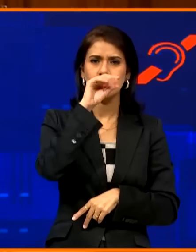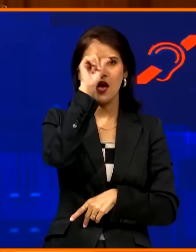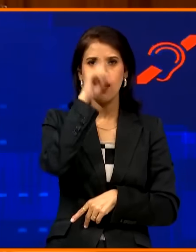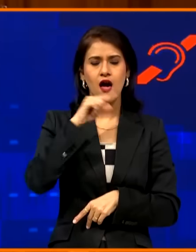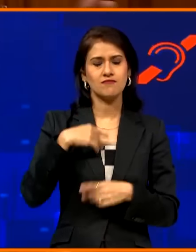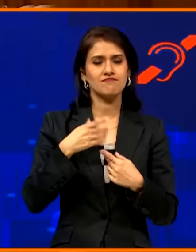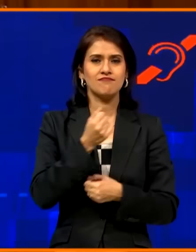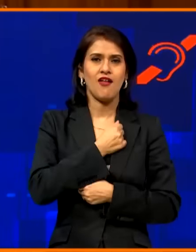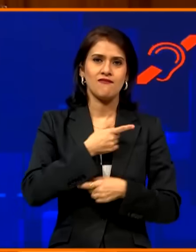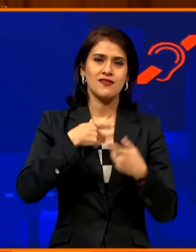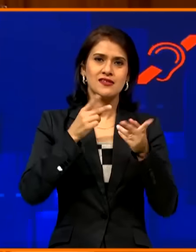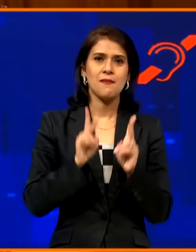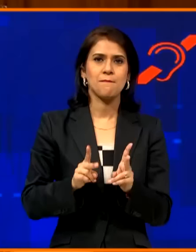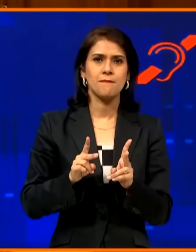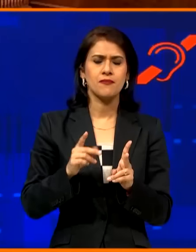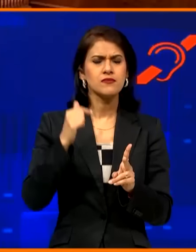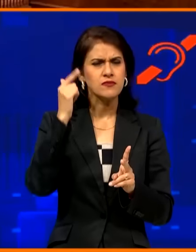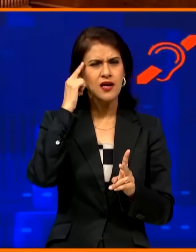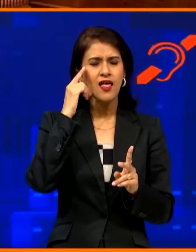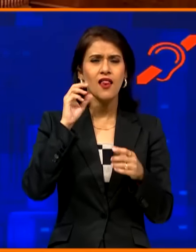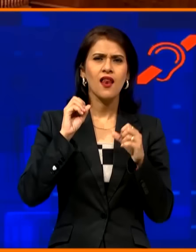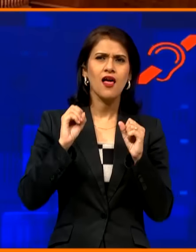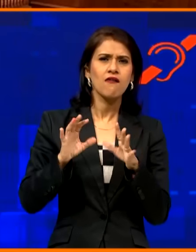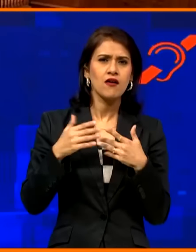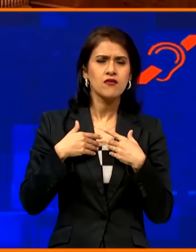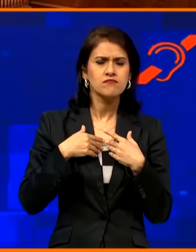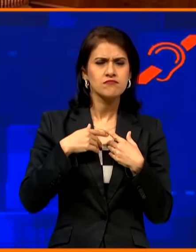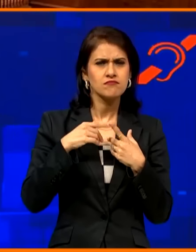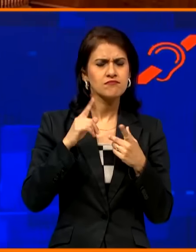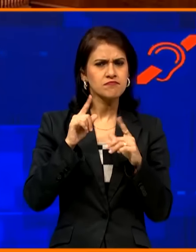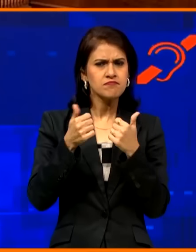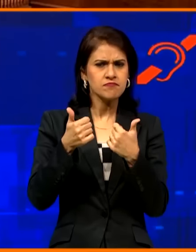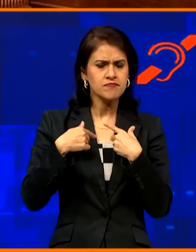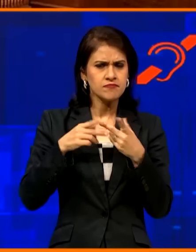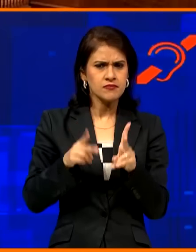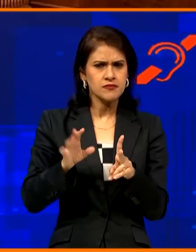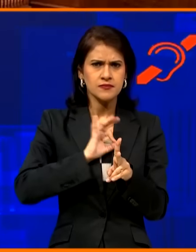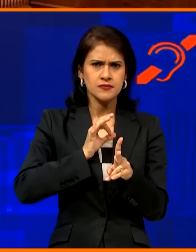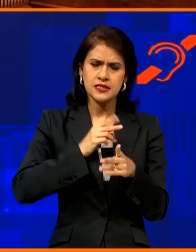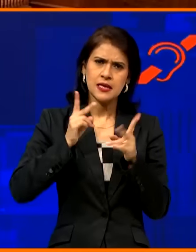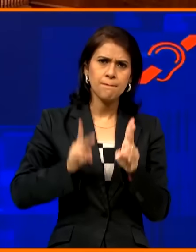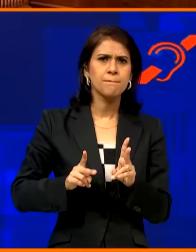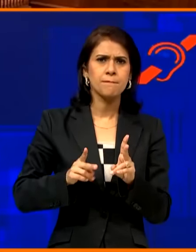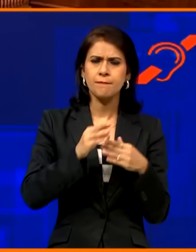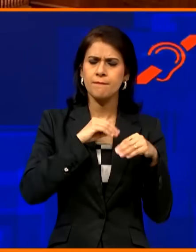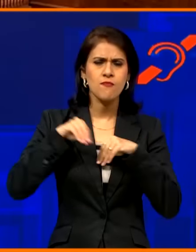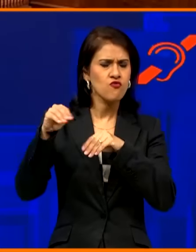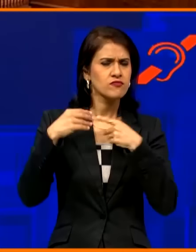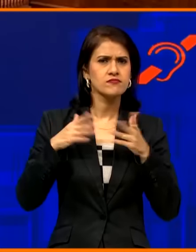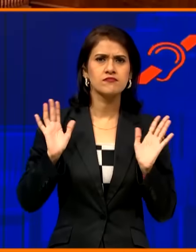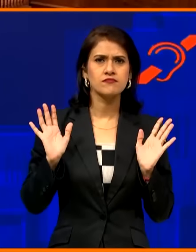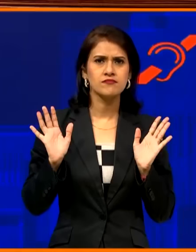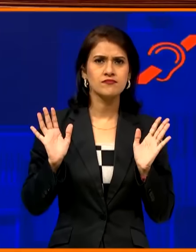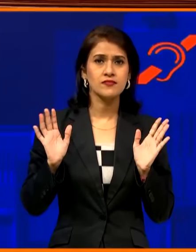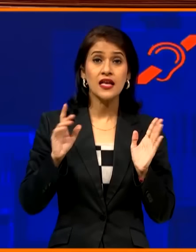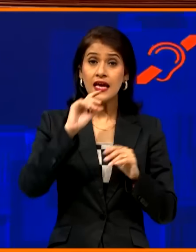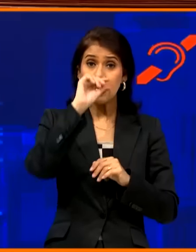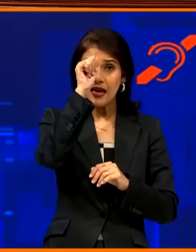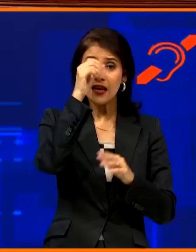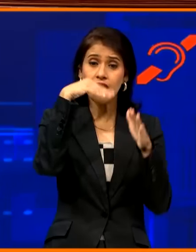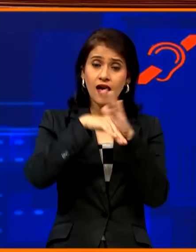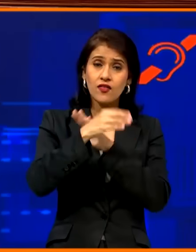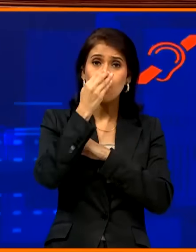और सोच समझ के किया मैं कहा करता था हमारे लिए इंडियन मुस्लिम्स के लिए